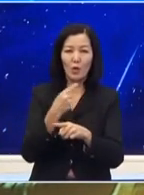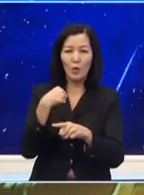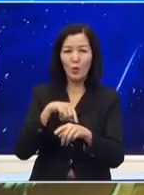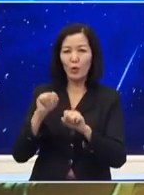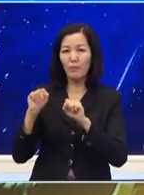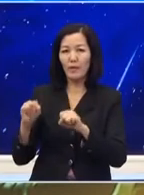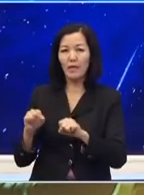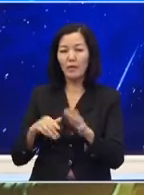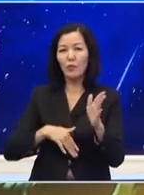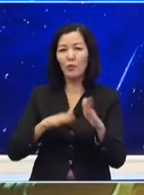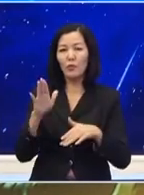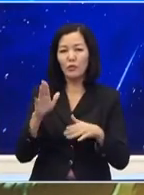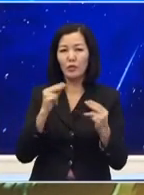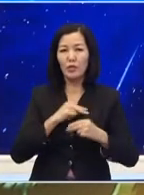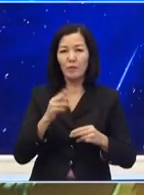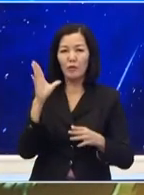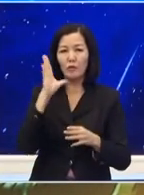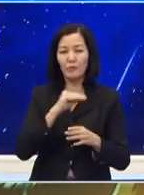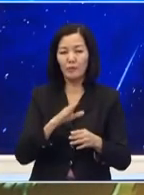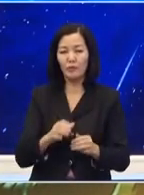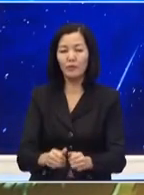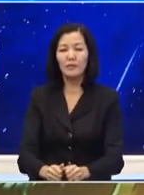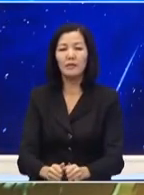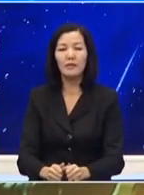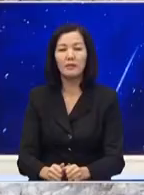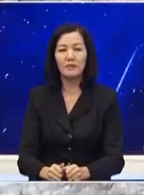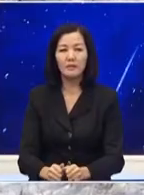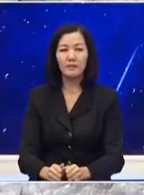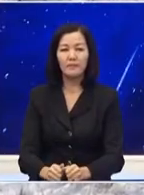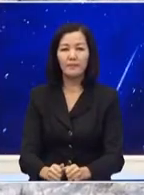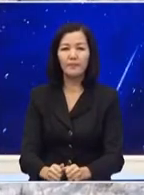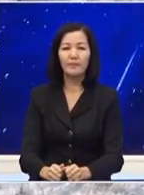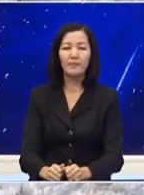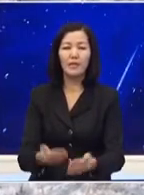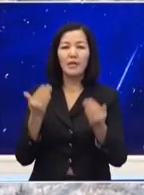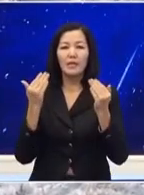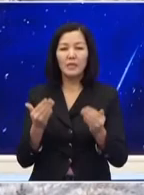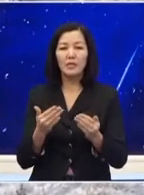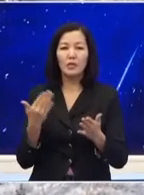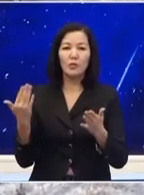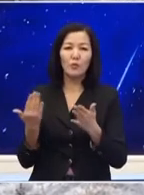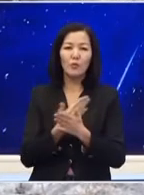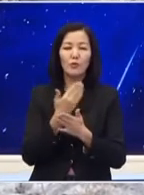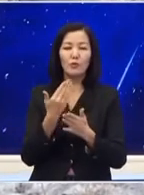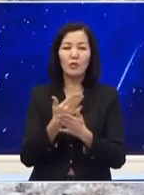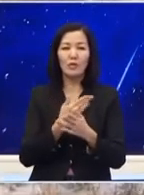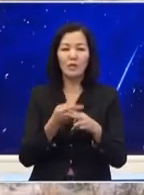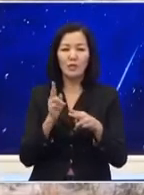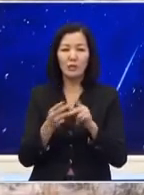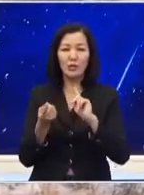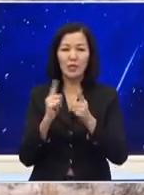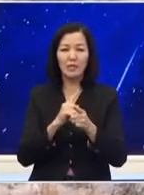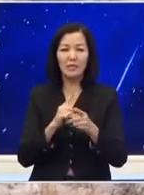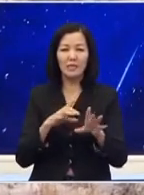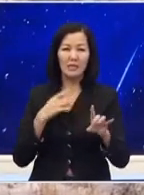укрепления иммунитета и улучшения работоспособности. Ритм современной жизни очень часто провоцирует у человека